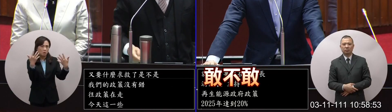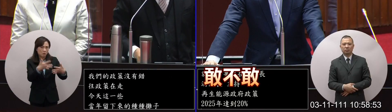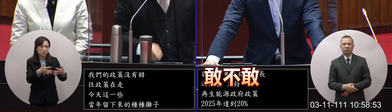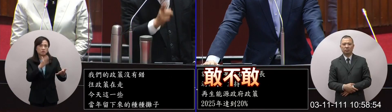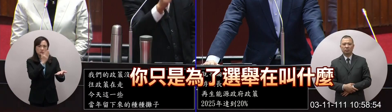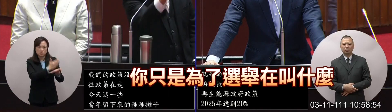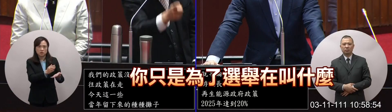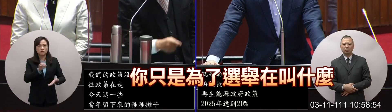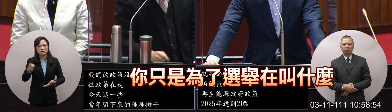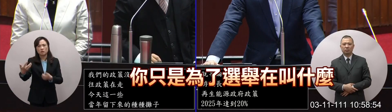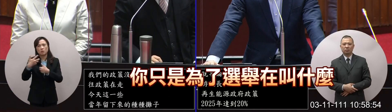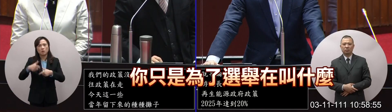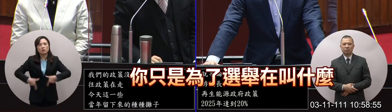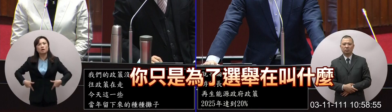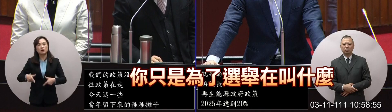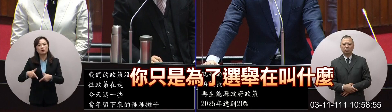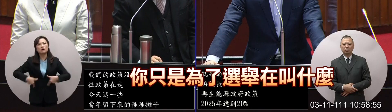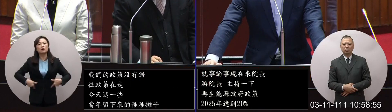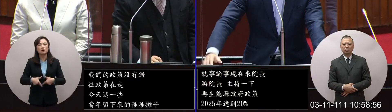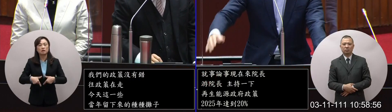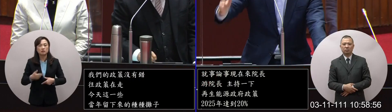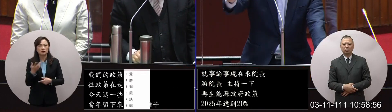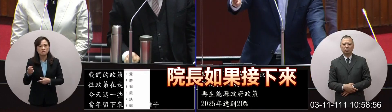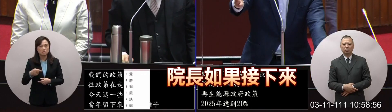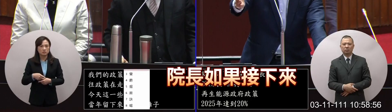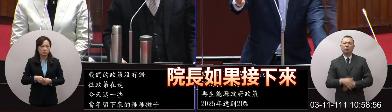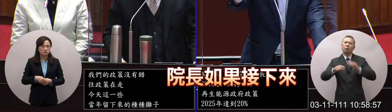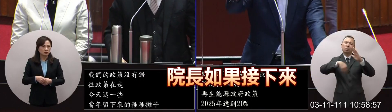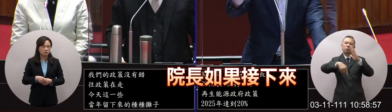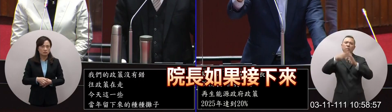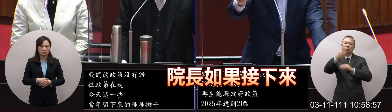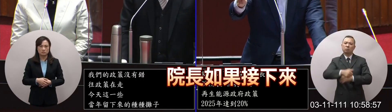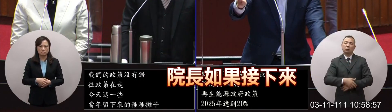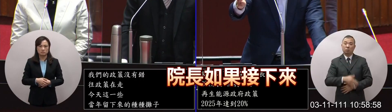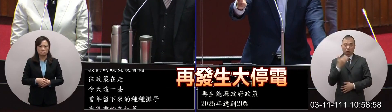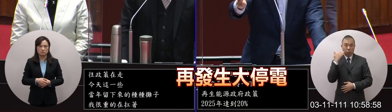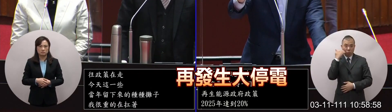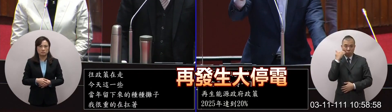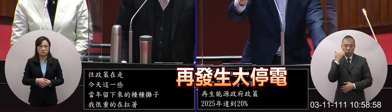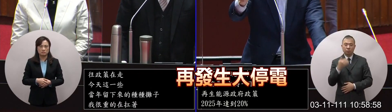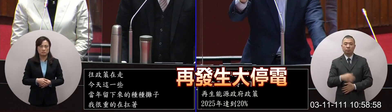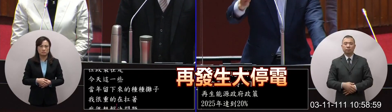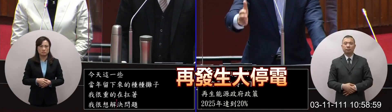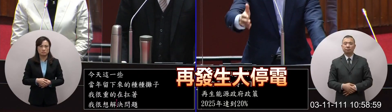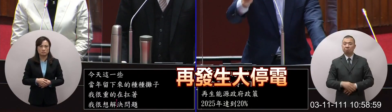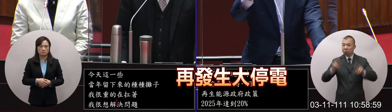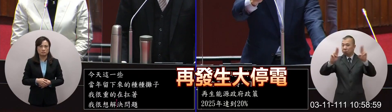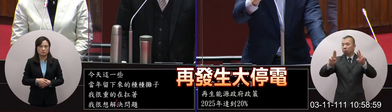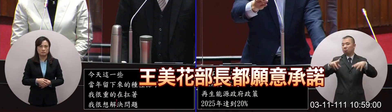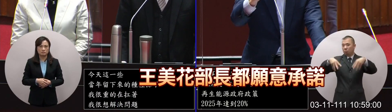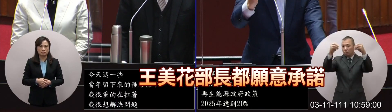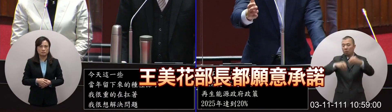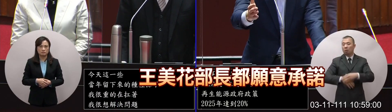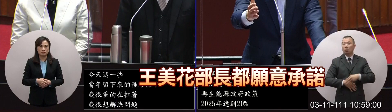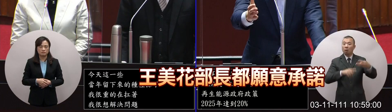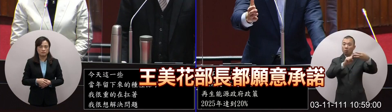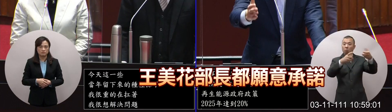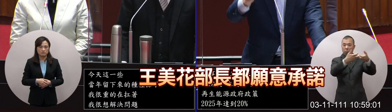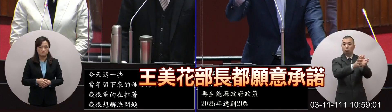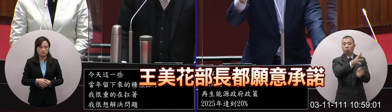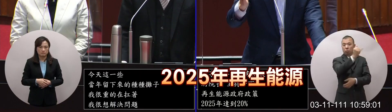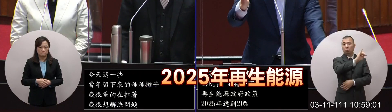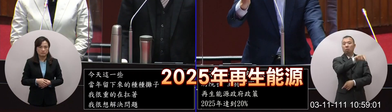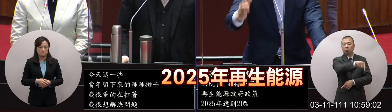敢？你在为选举在那叫什么？ 院长，如果接下来再发生大停电，王美花部长都愿意承